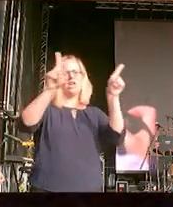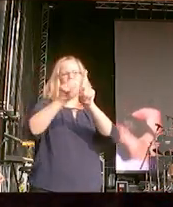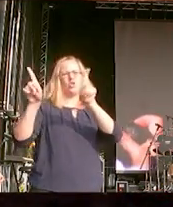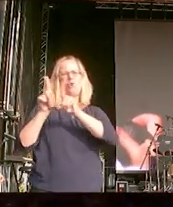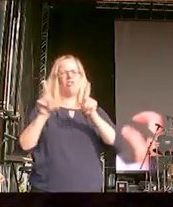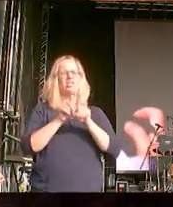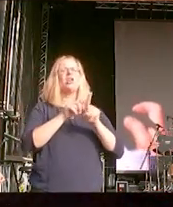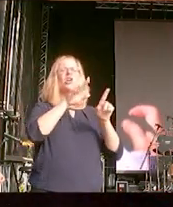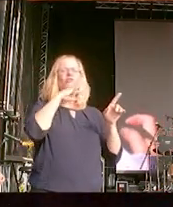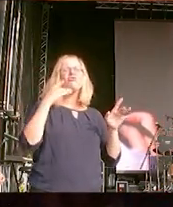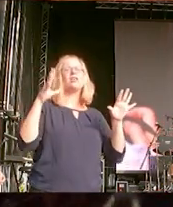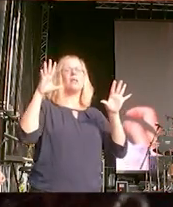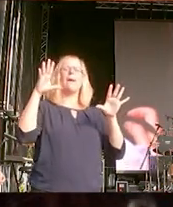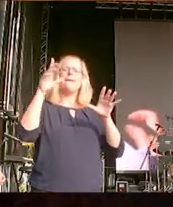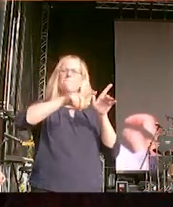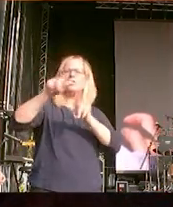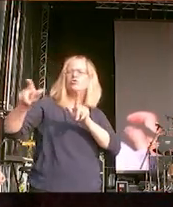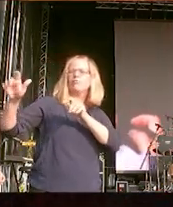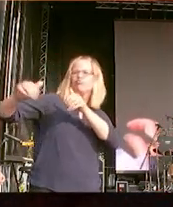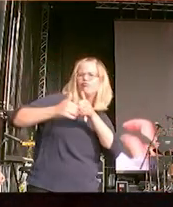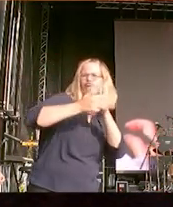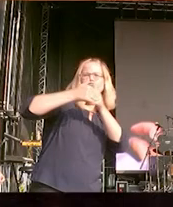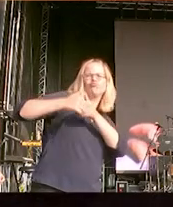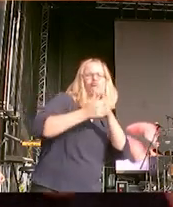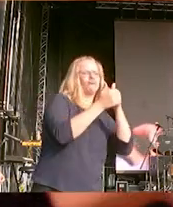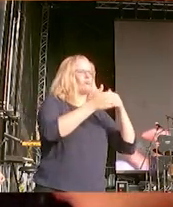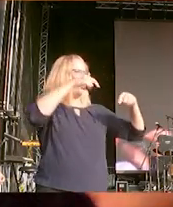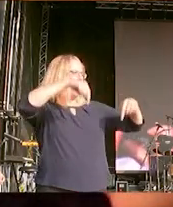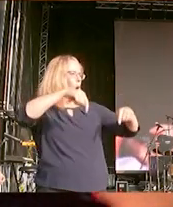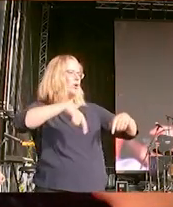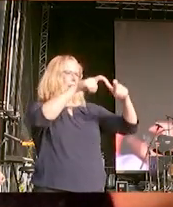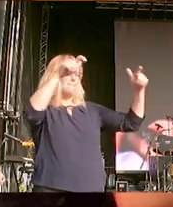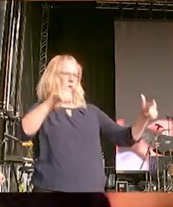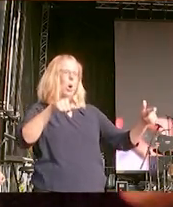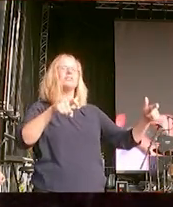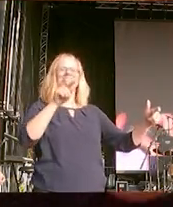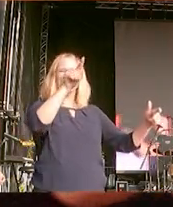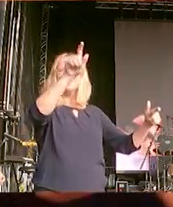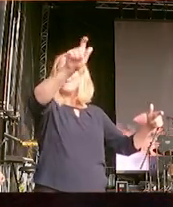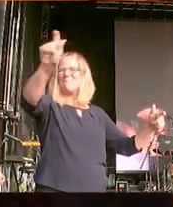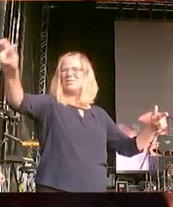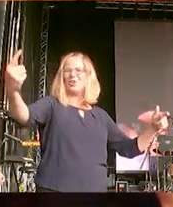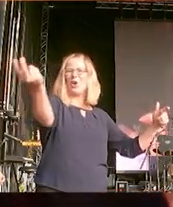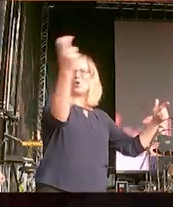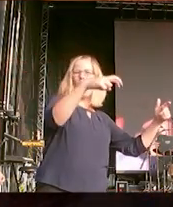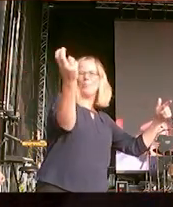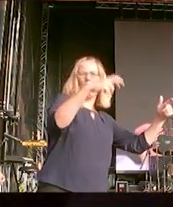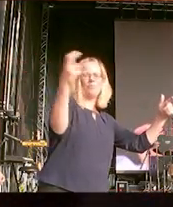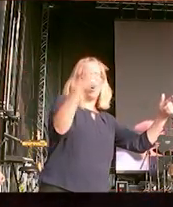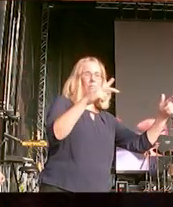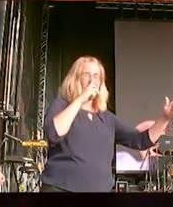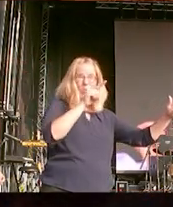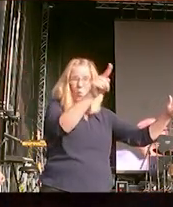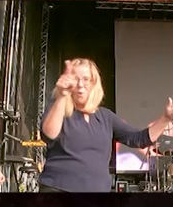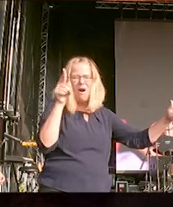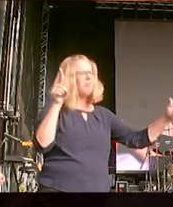Menschen mitgenommen. Heute in unserem Block waren Menschen aus all diesen Städten, aber nicht nur. Die Menschen kamen